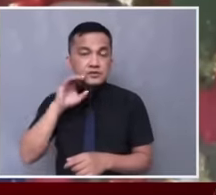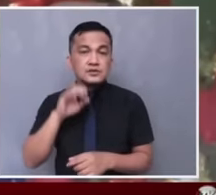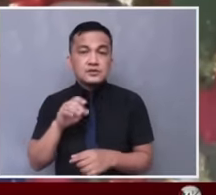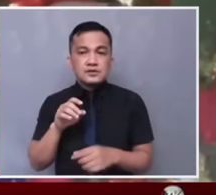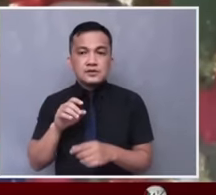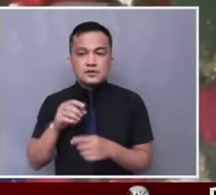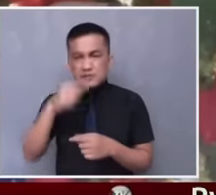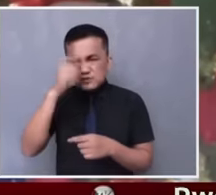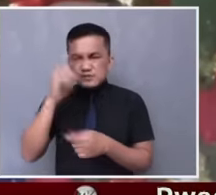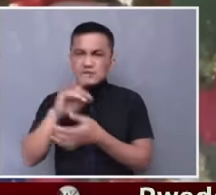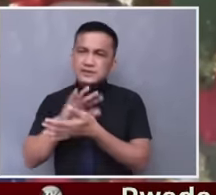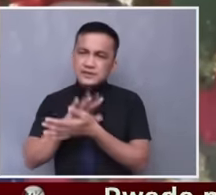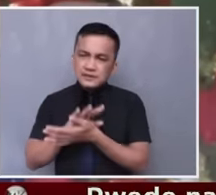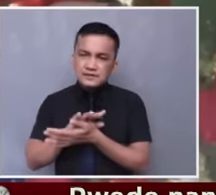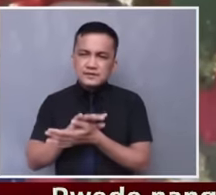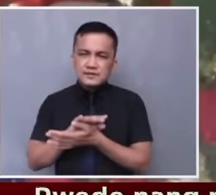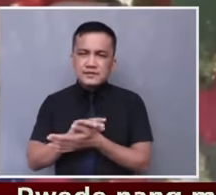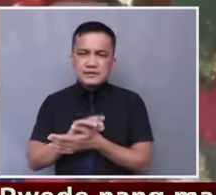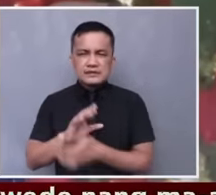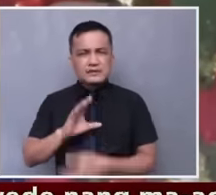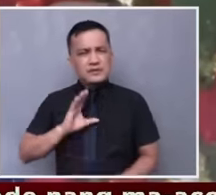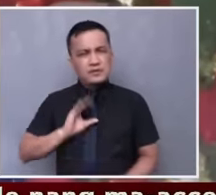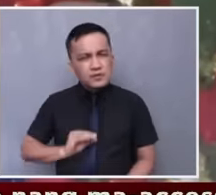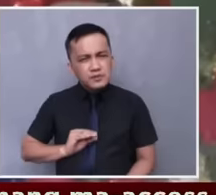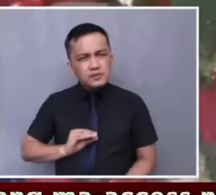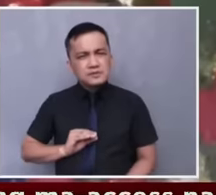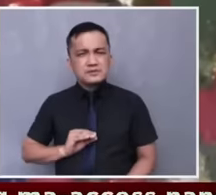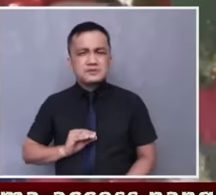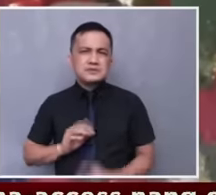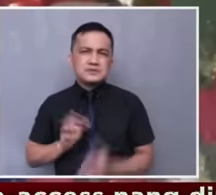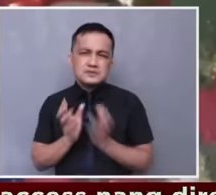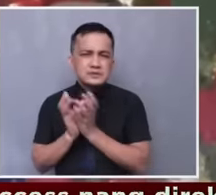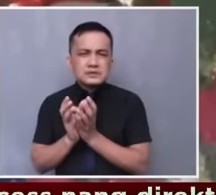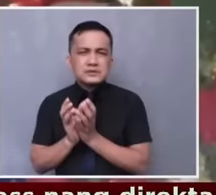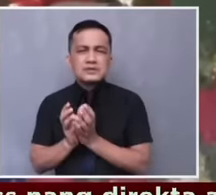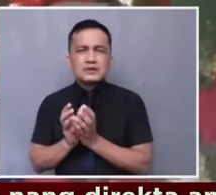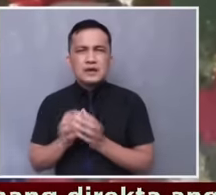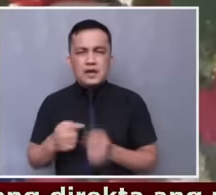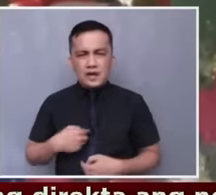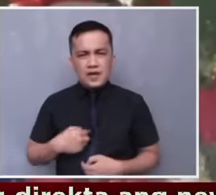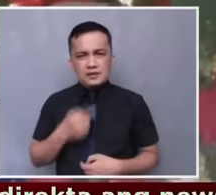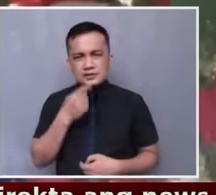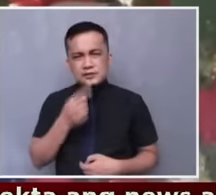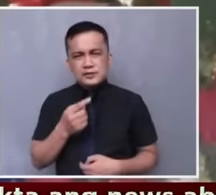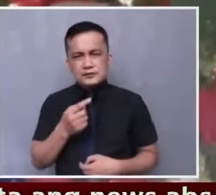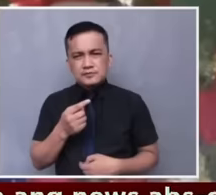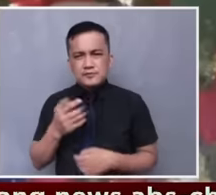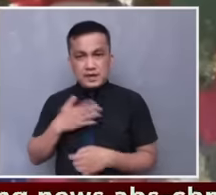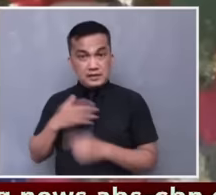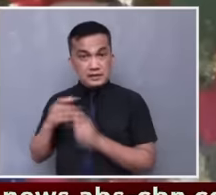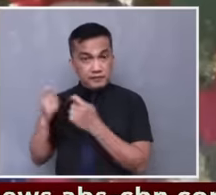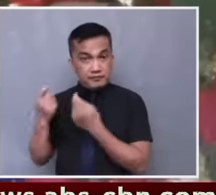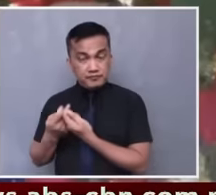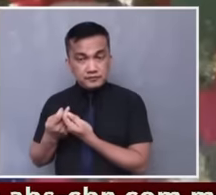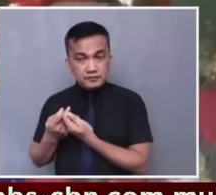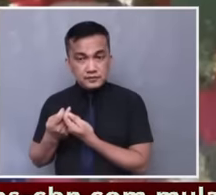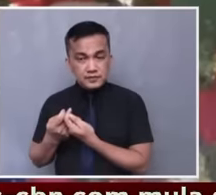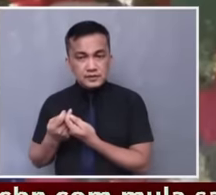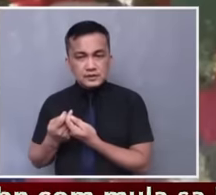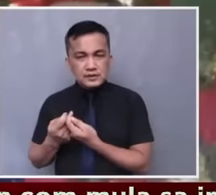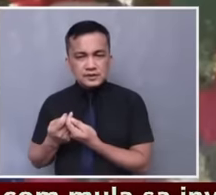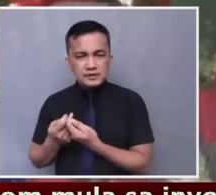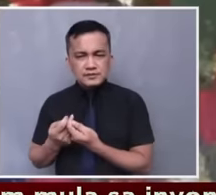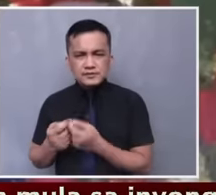siyempre medyo down yung ating economy. Mm-hmm. So I said to my team, hindi namin pa